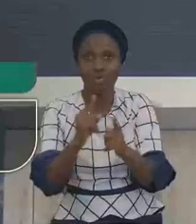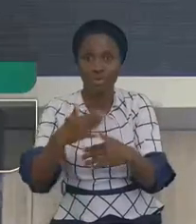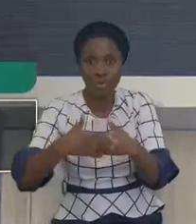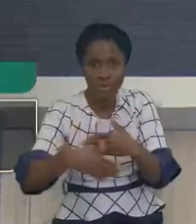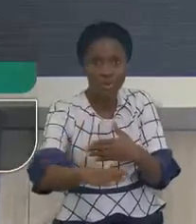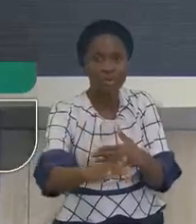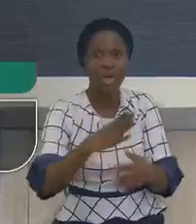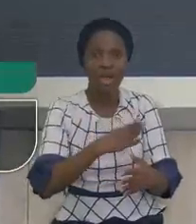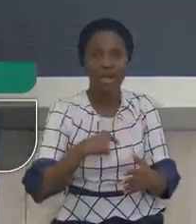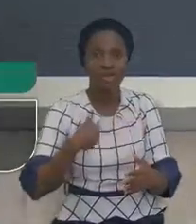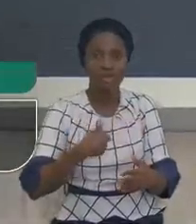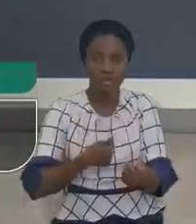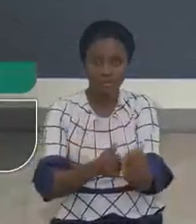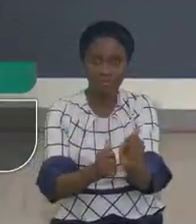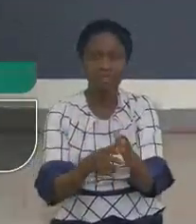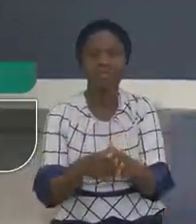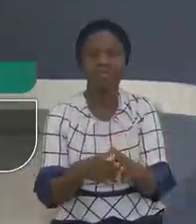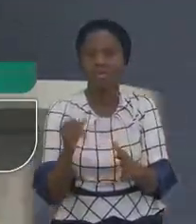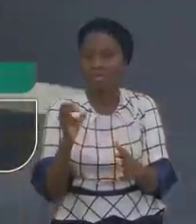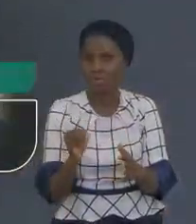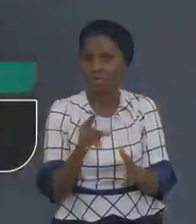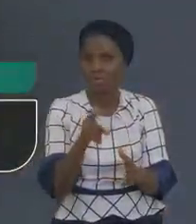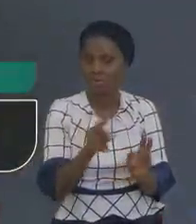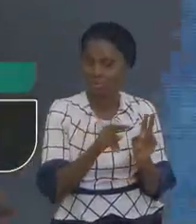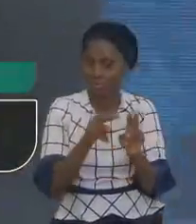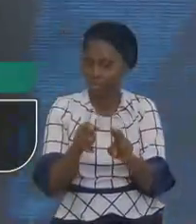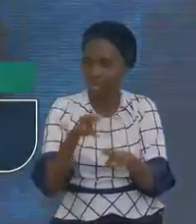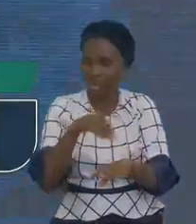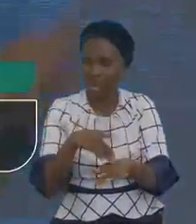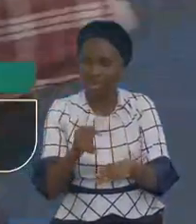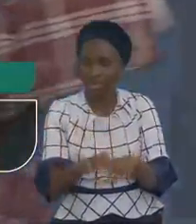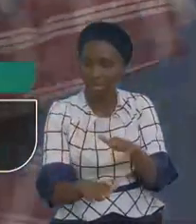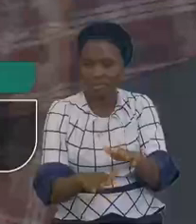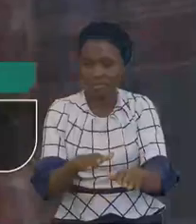Alors regarde les traces de Christ. Qu'est-ce que Christ fera?